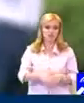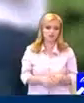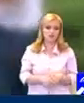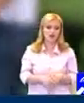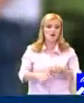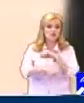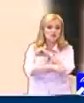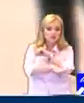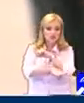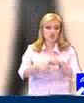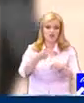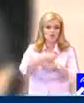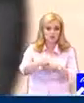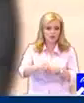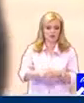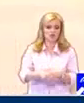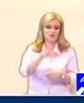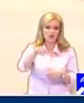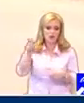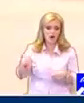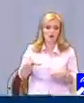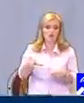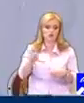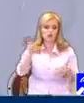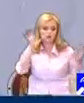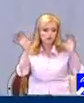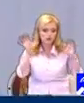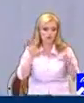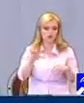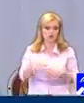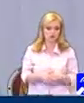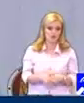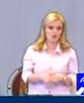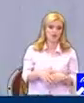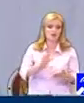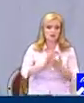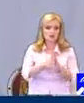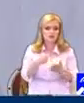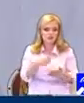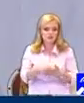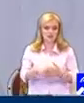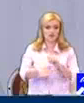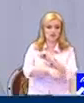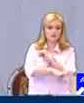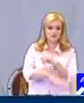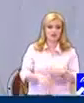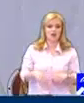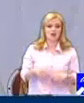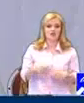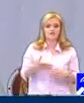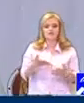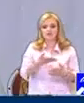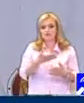sărăcia împinge pe oameni în plasa răufăcătorilor. Starea de vulnerabilitate, situația financiară precară, lipsa de